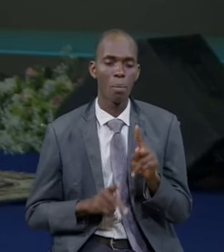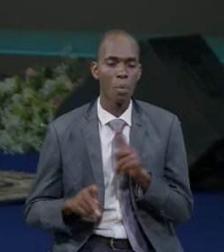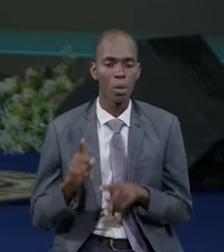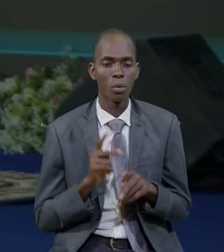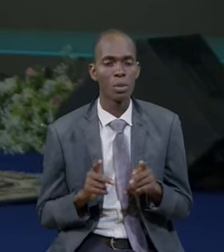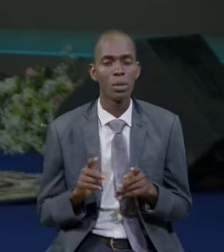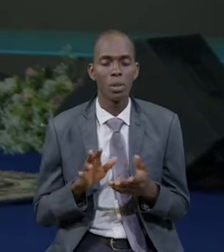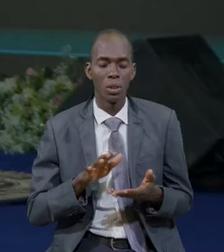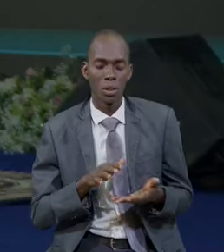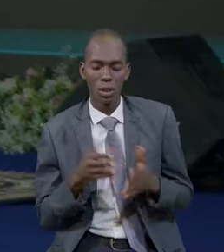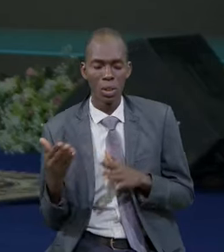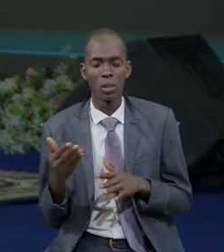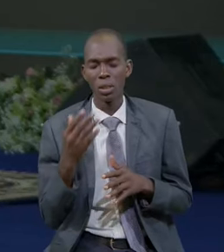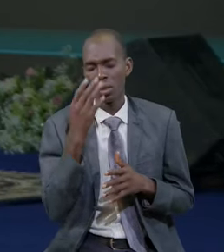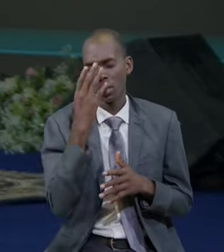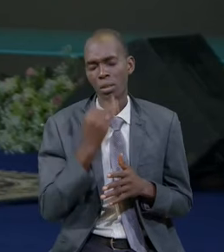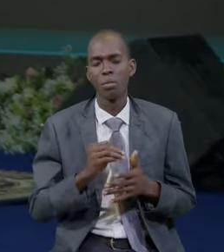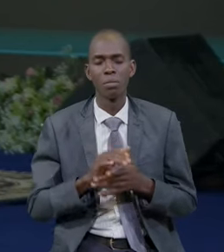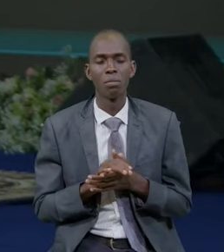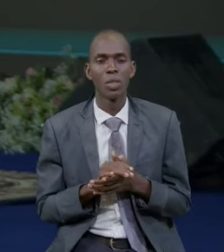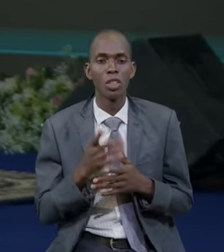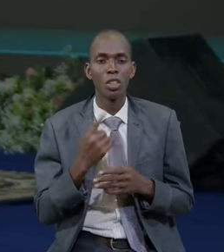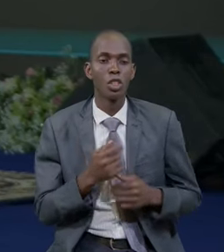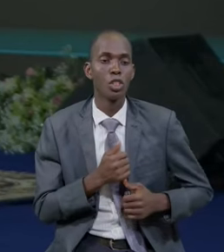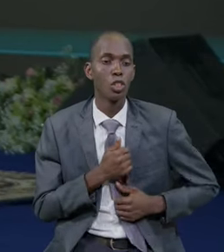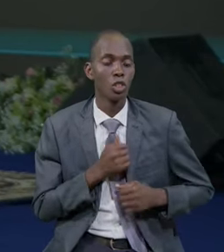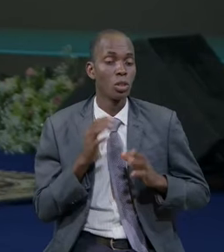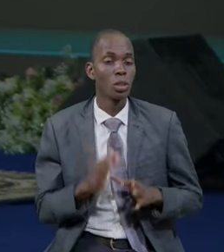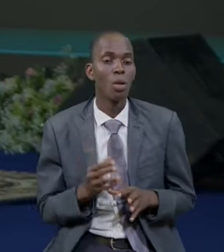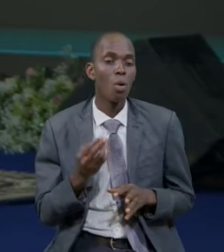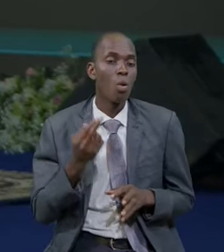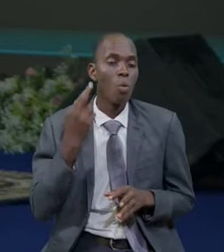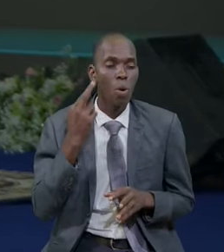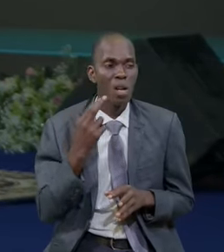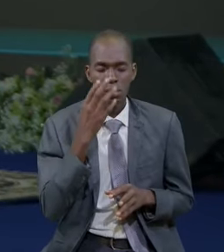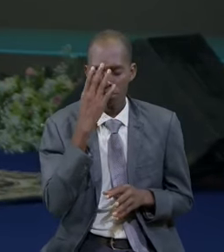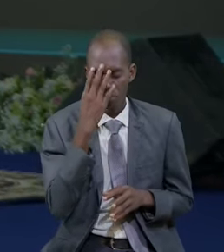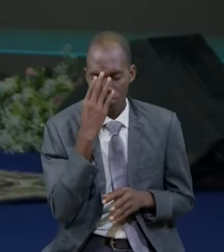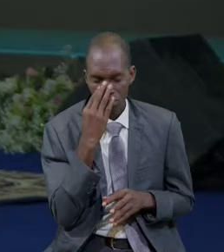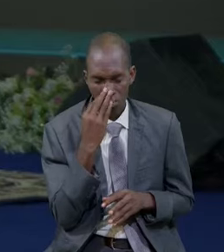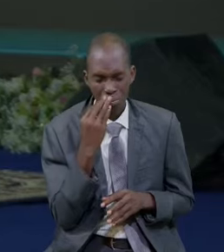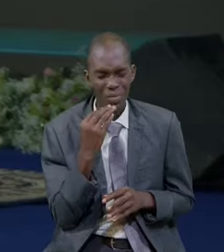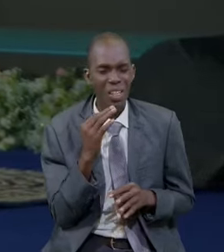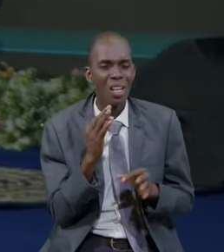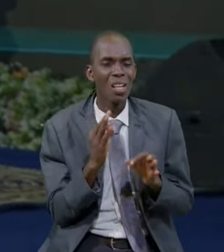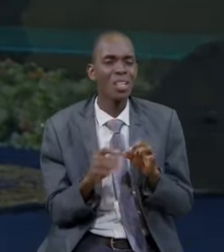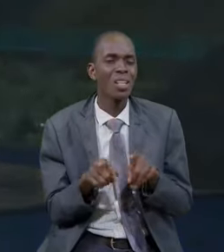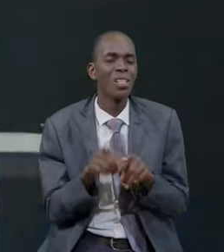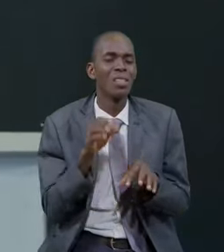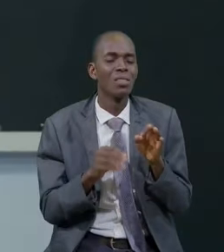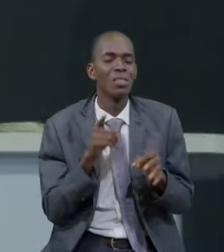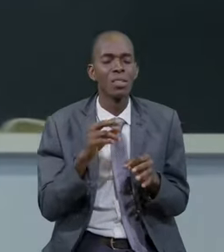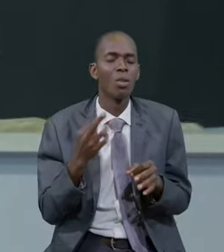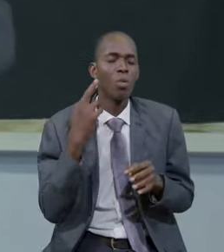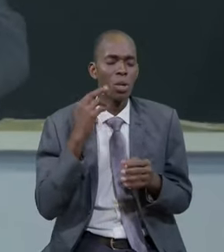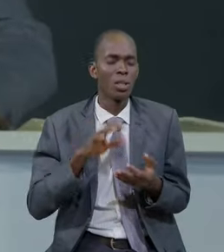fait que les gens se sont endormis. Ils dormaient comme s'ils étaient morts. Ils sont venus à la